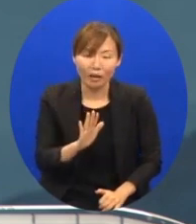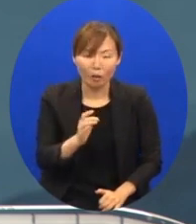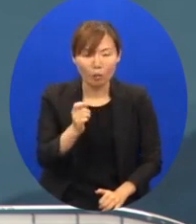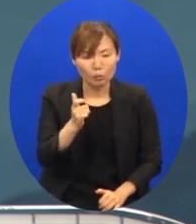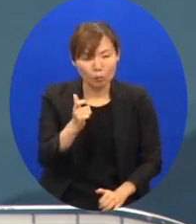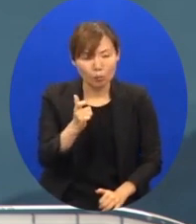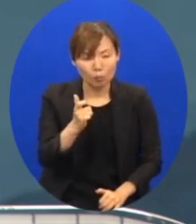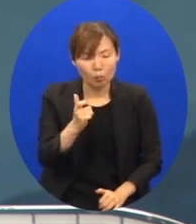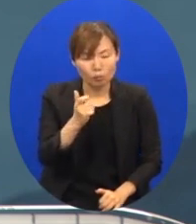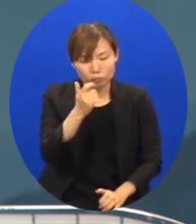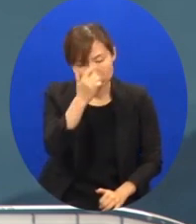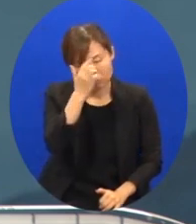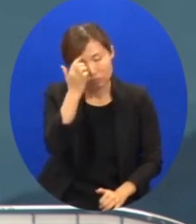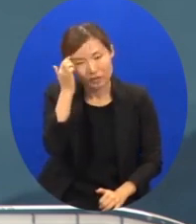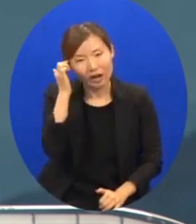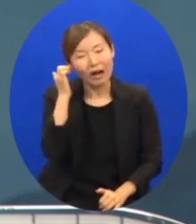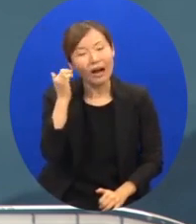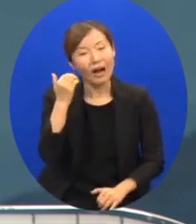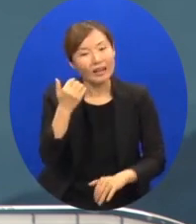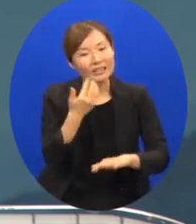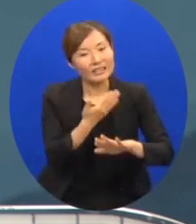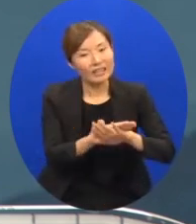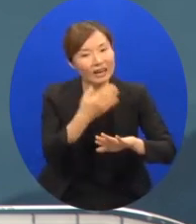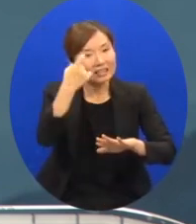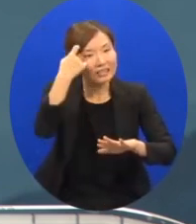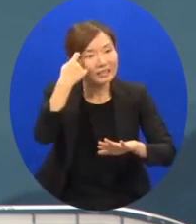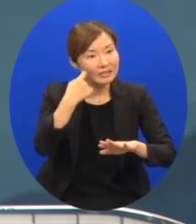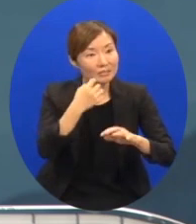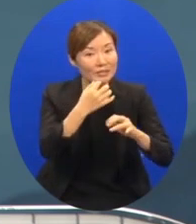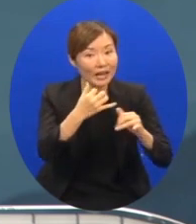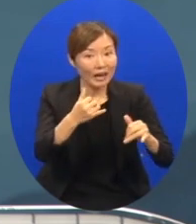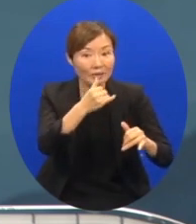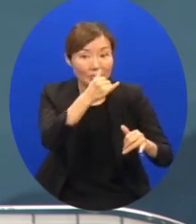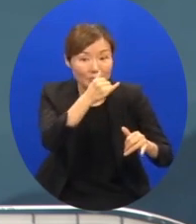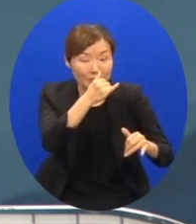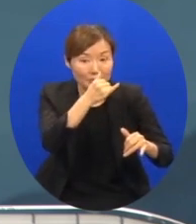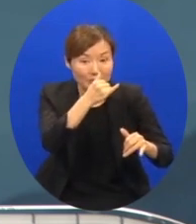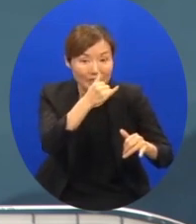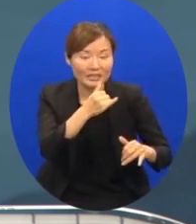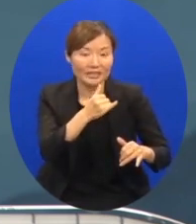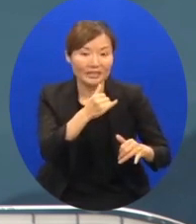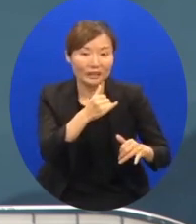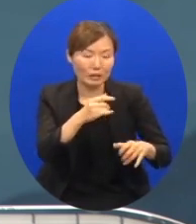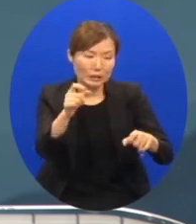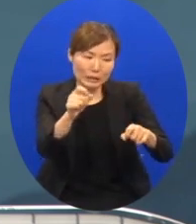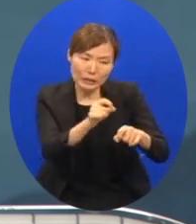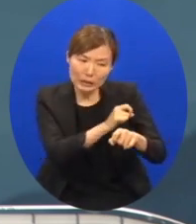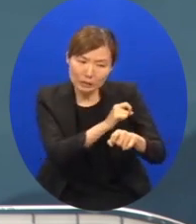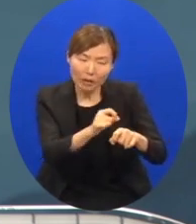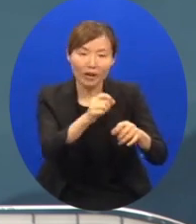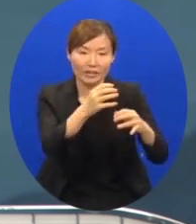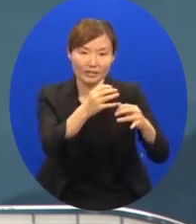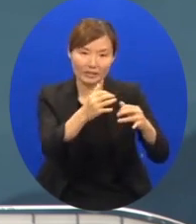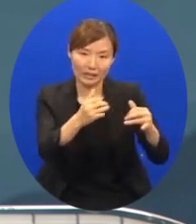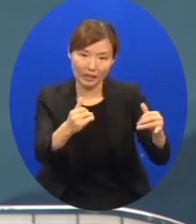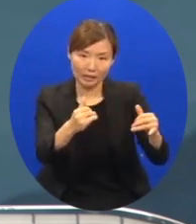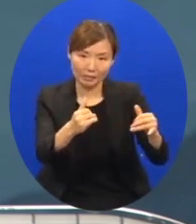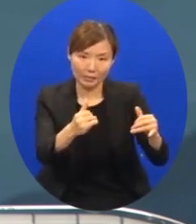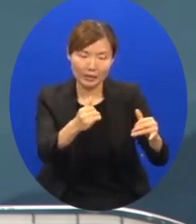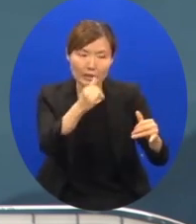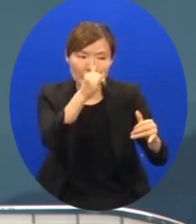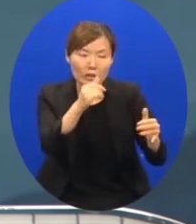생각했던 시대가 있었습니다 사람들 중에는 우수한 특별한 인종이 있다고 그렇게 믿어서